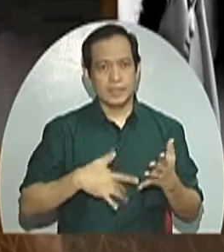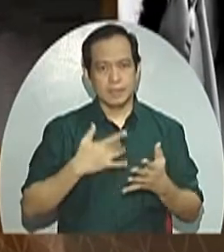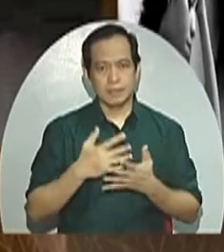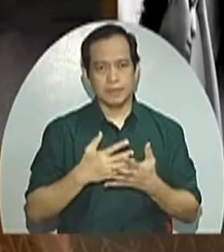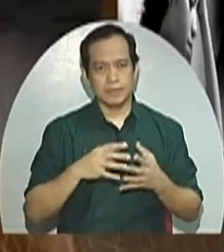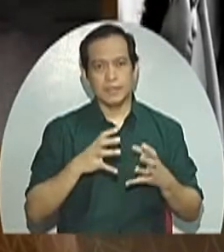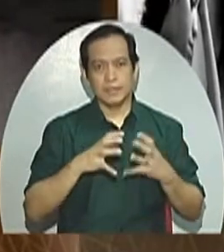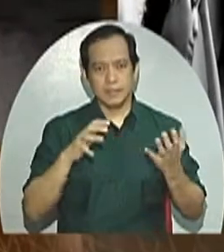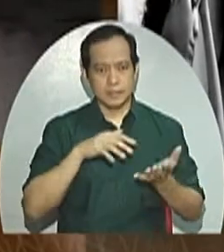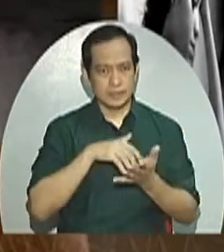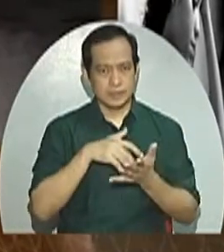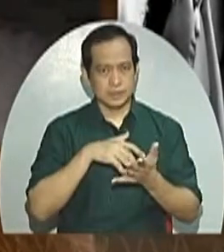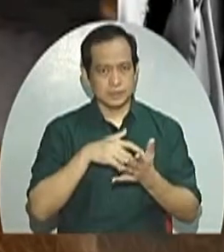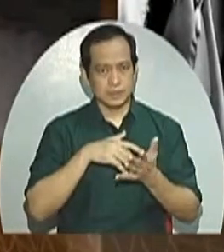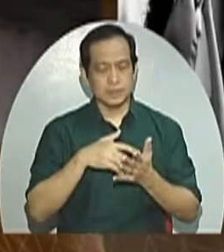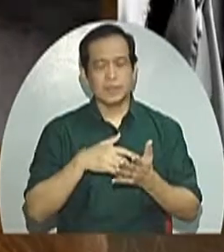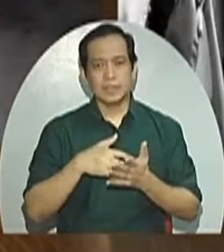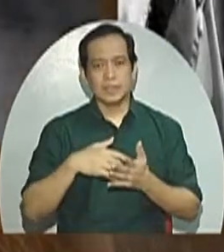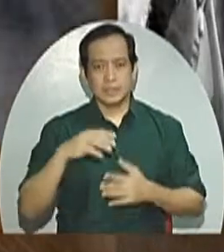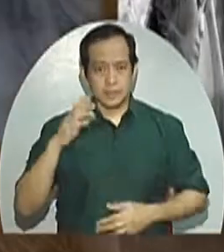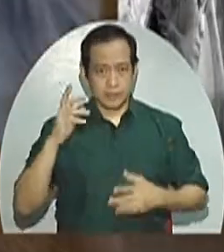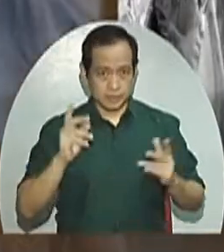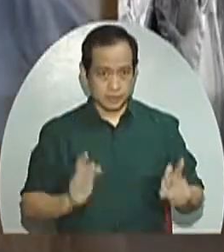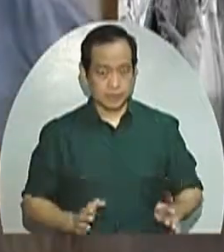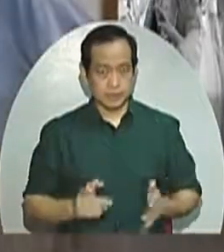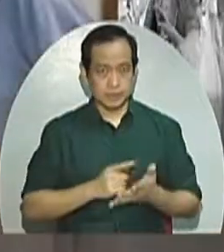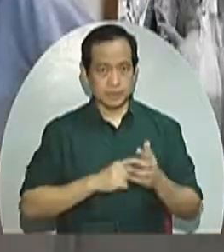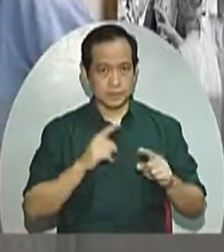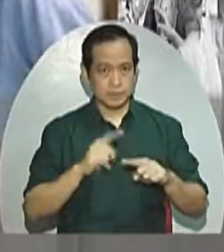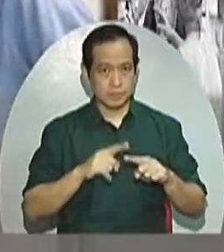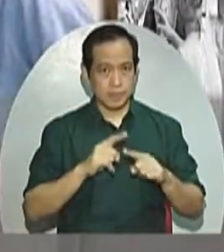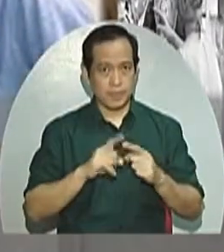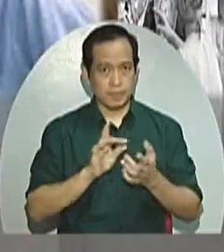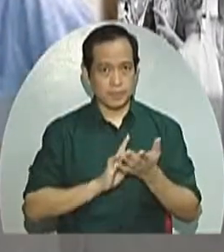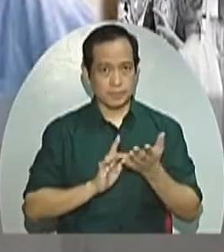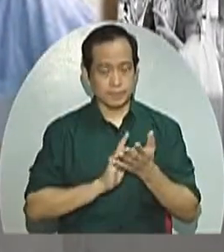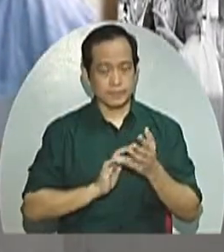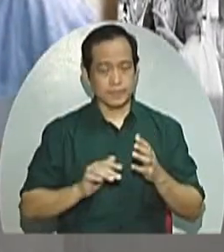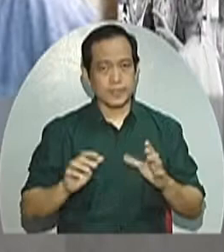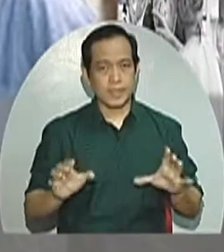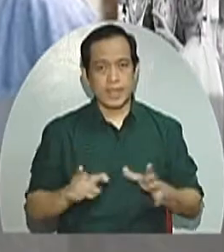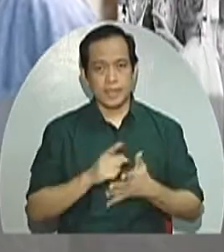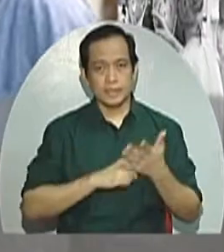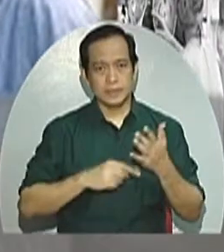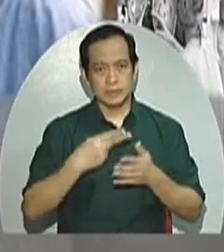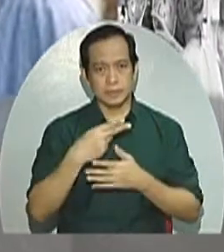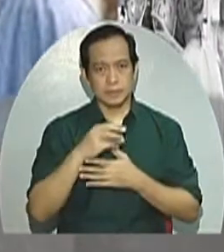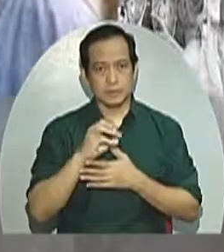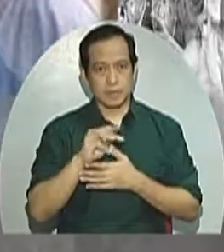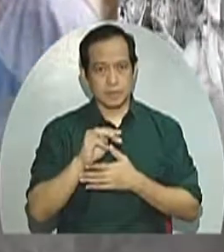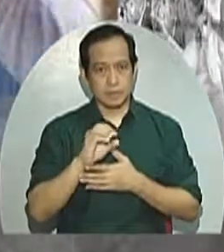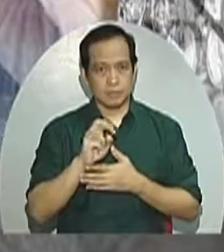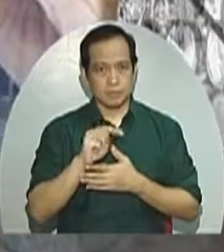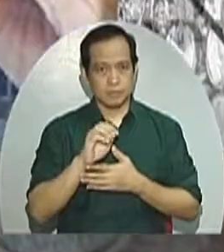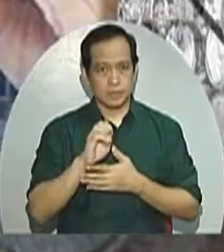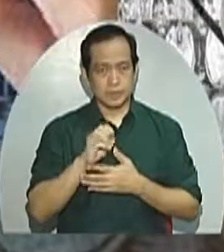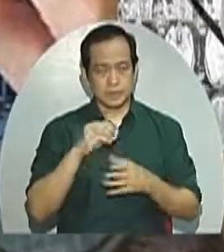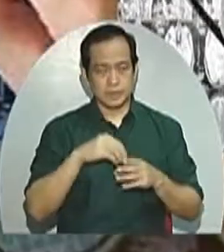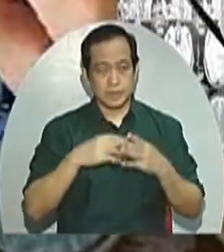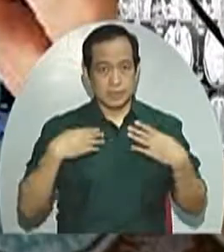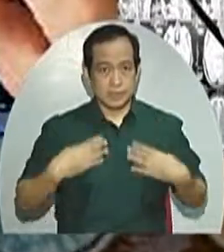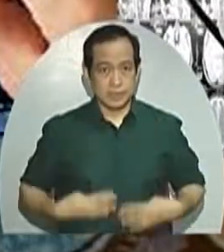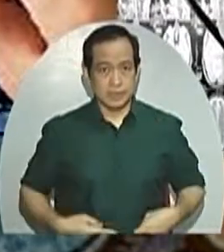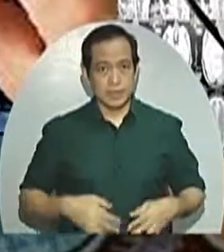na pagkapagod at panghihina ang tao. Nakadepende ang gamutan sa aktibong hormone sa katawan at